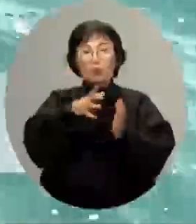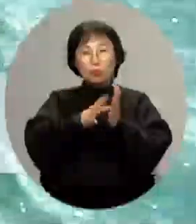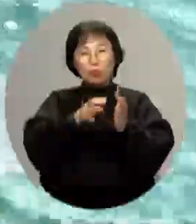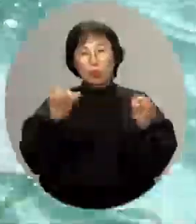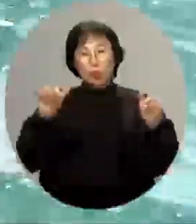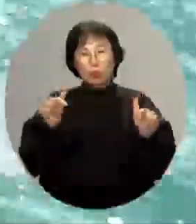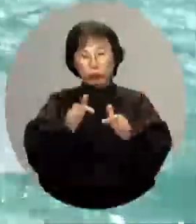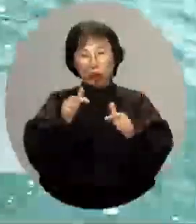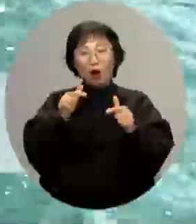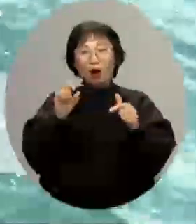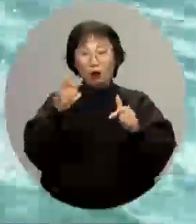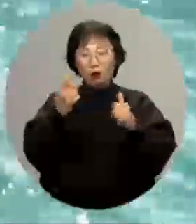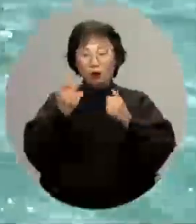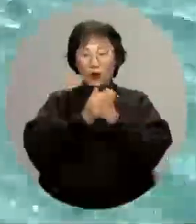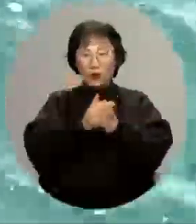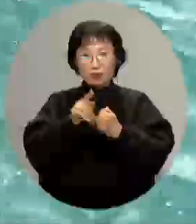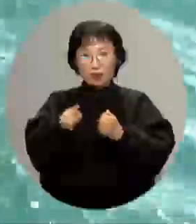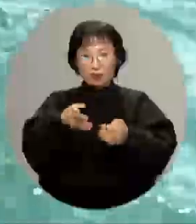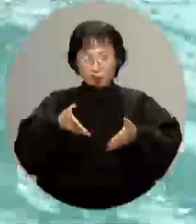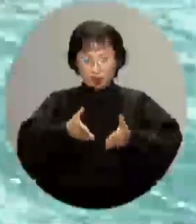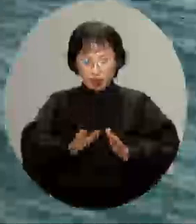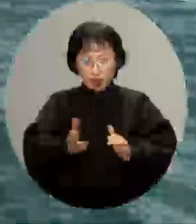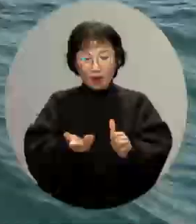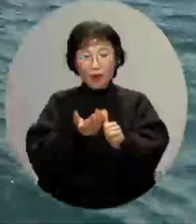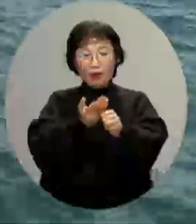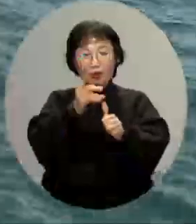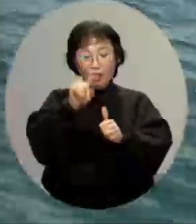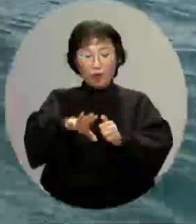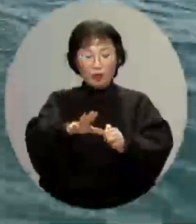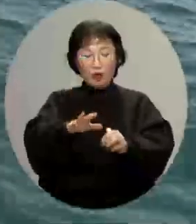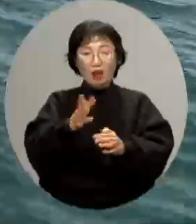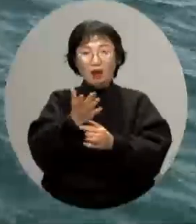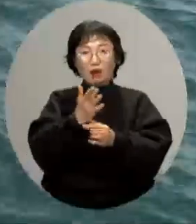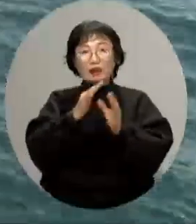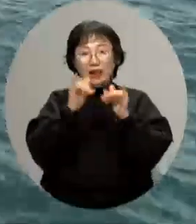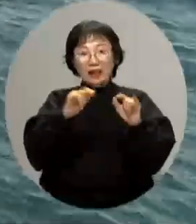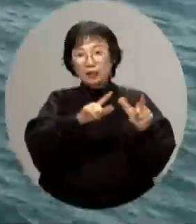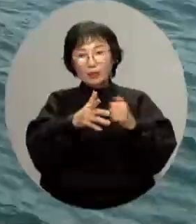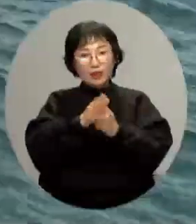보여 이번 산란 서식장 조성에 어민들이 큰 기대감을 보이고 있습니다